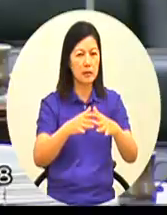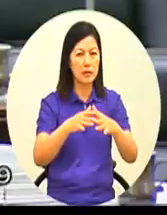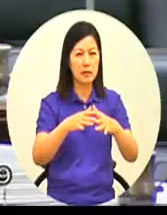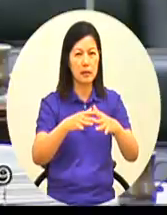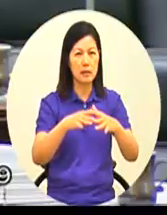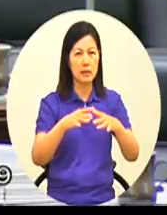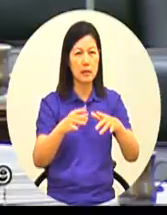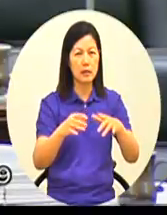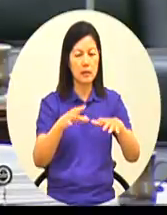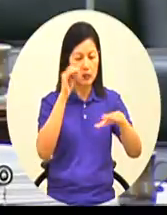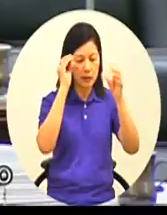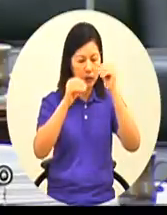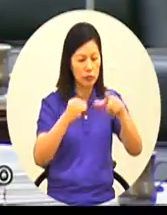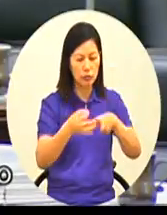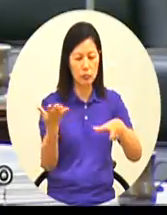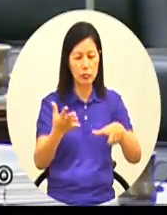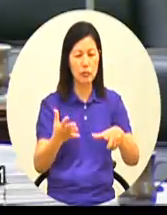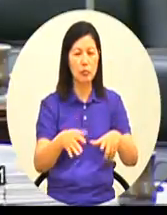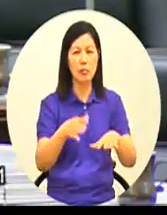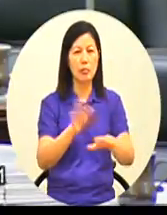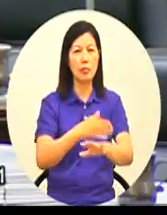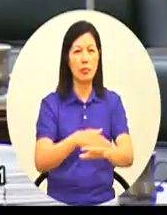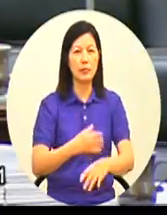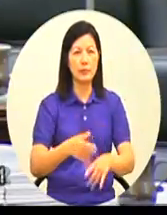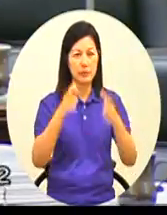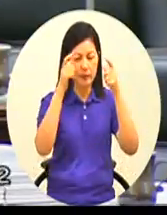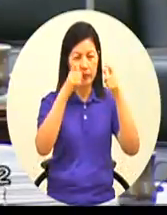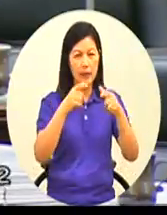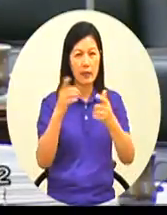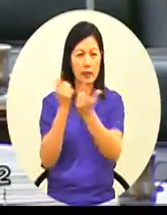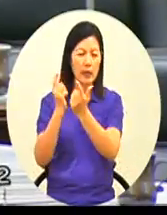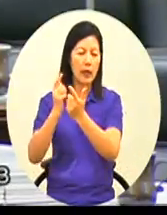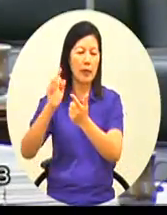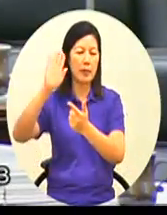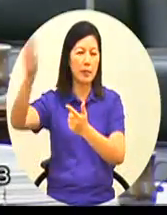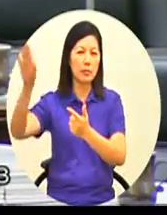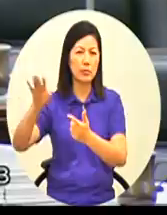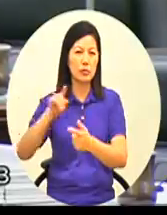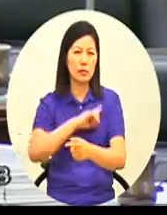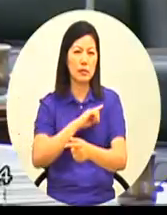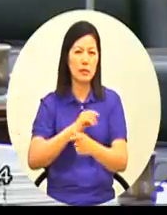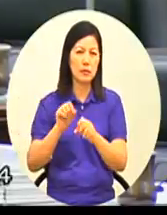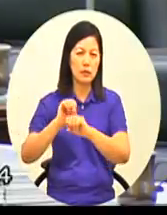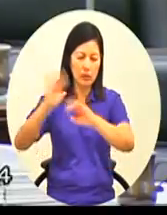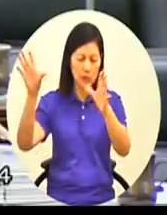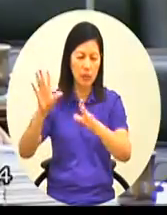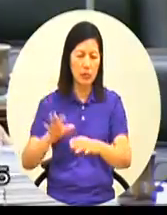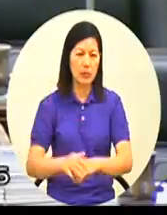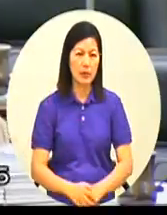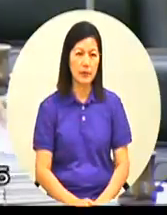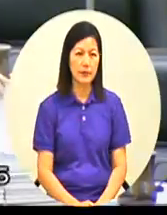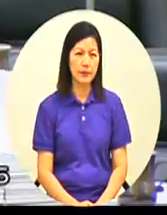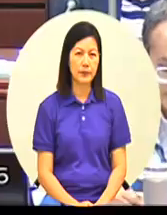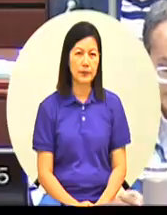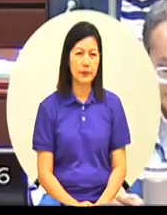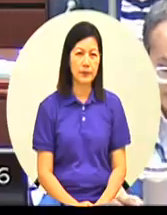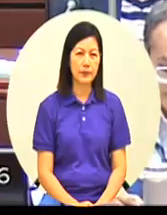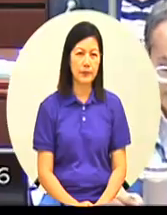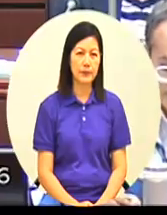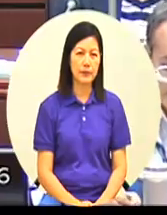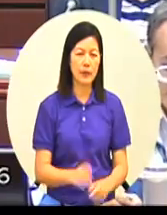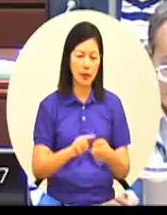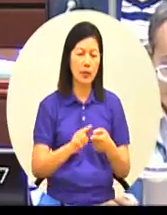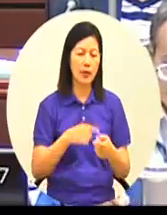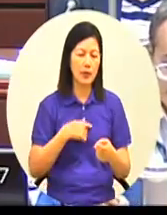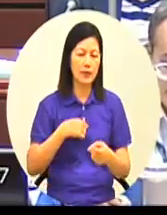又不会公布台北市的会议资讯， 那个、 当然是台北市自己台北自己发布啊。 对对对，我们来看看他们怎